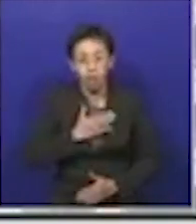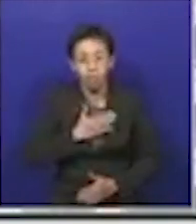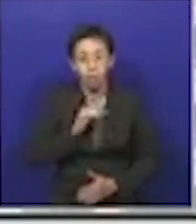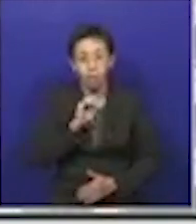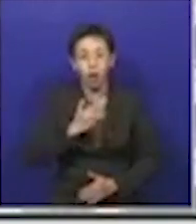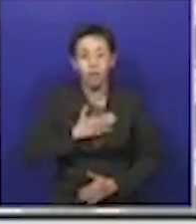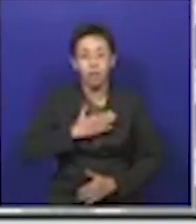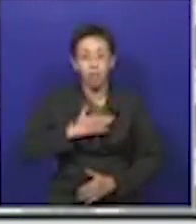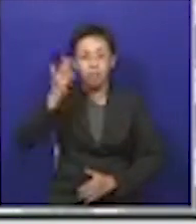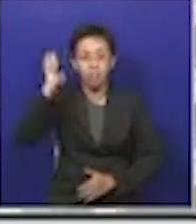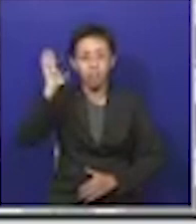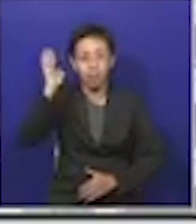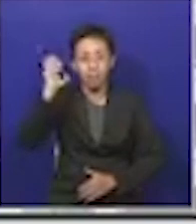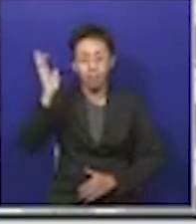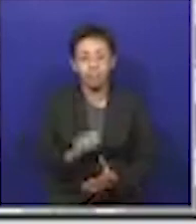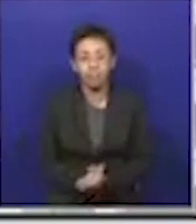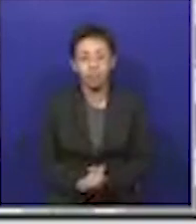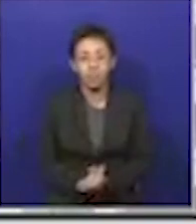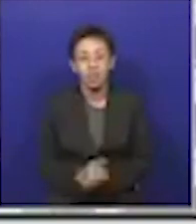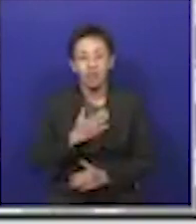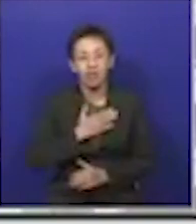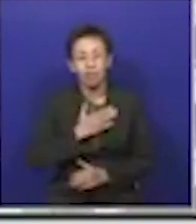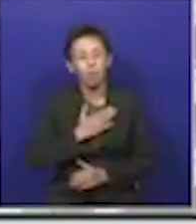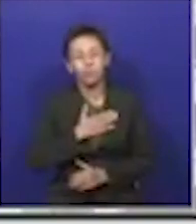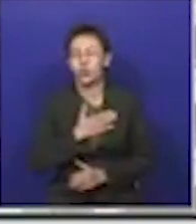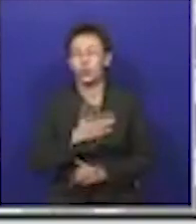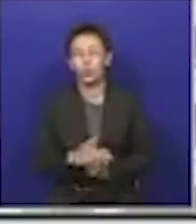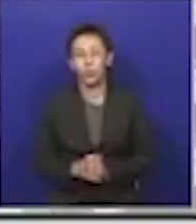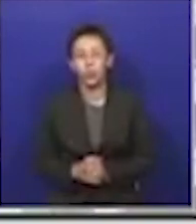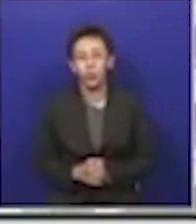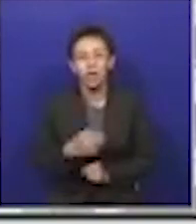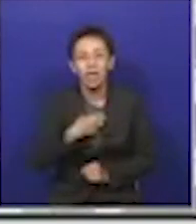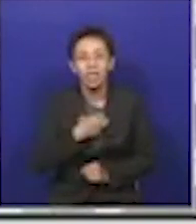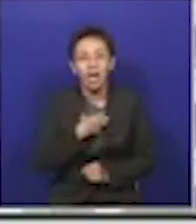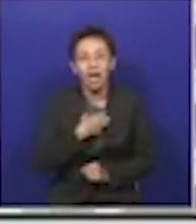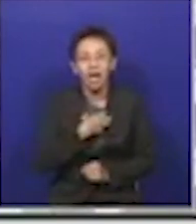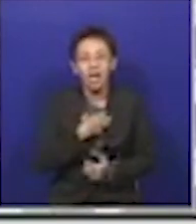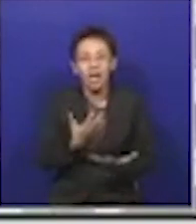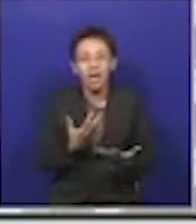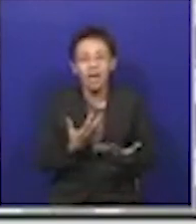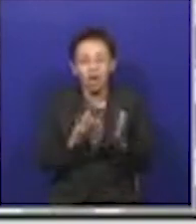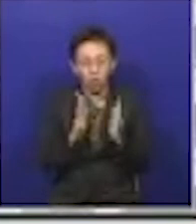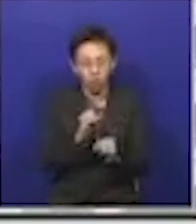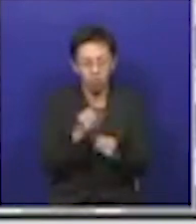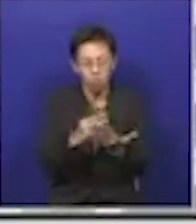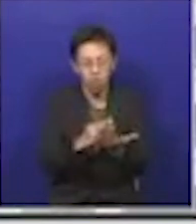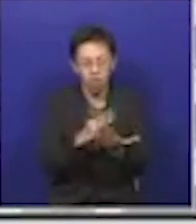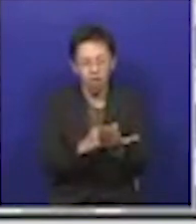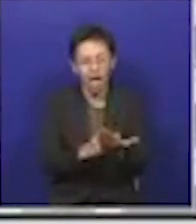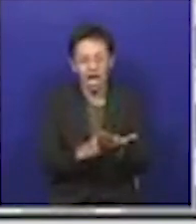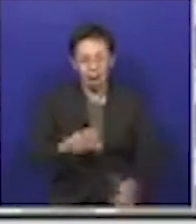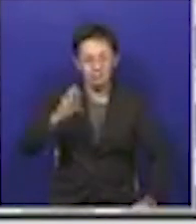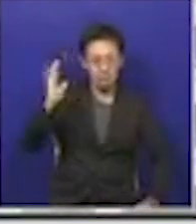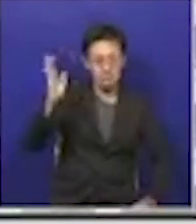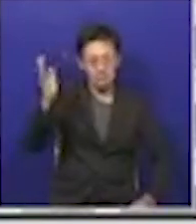มขออนุญาตปีนลงมาจากหอคอยขออนุญาตทิ้งความเป็นนักวิชาการข